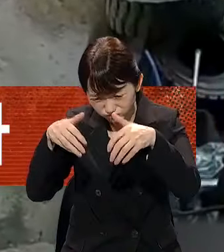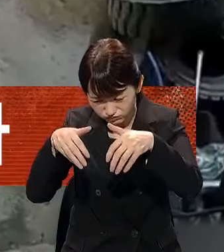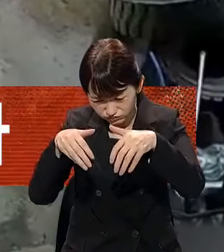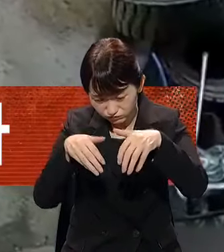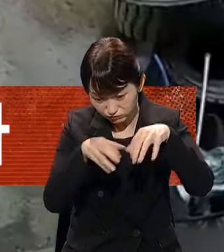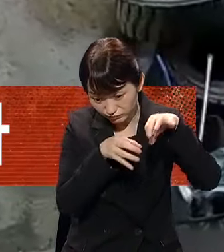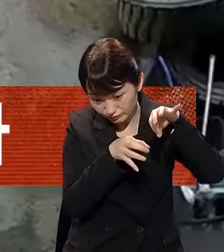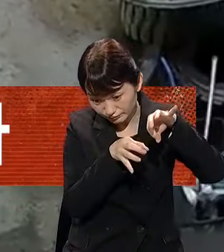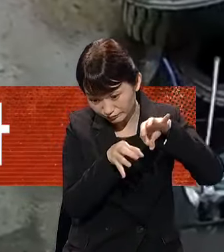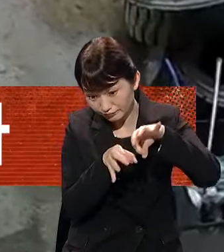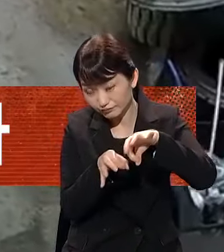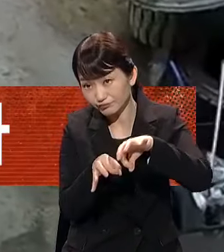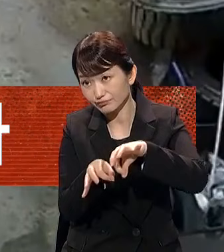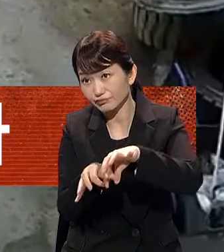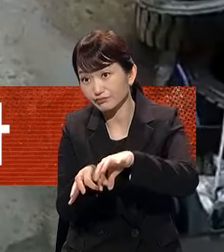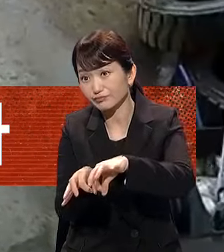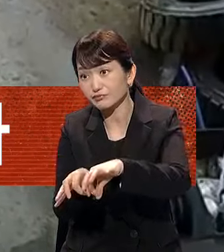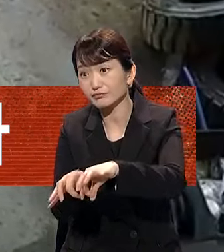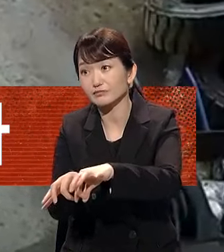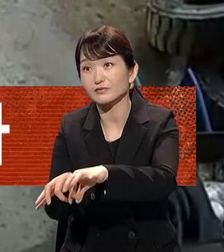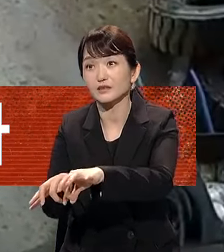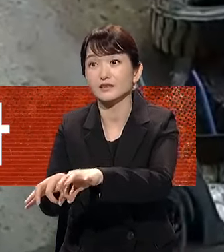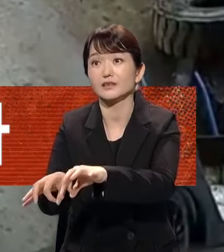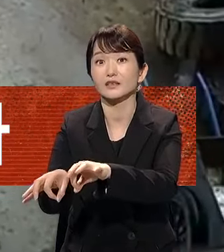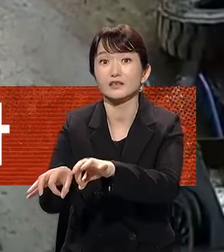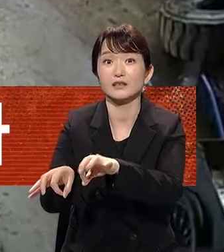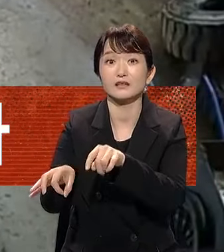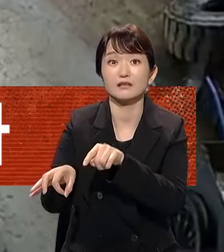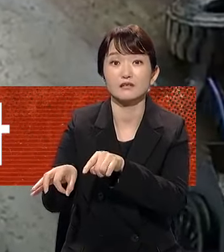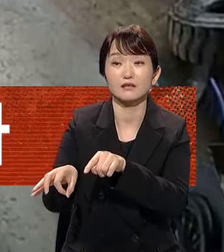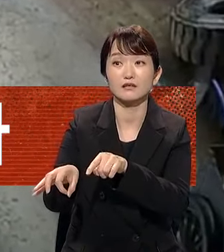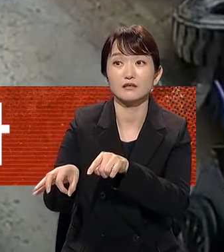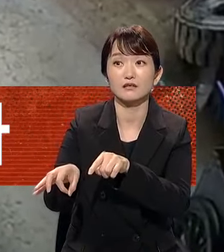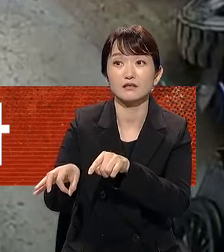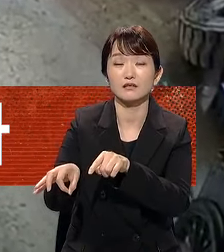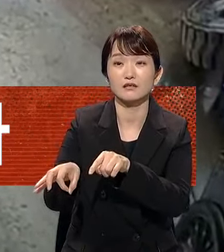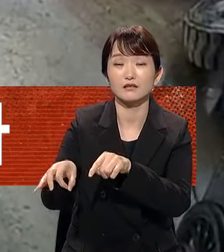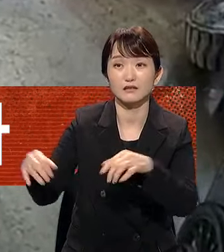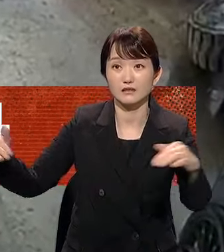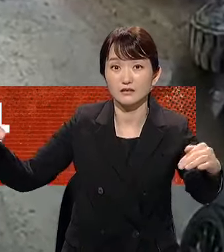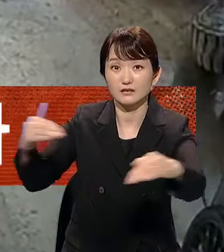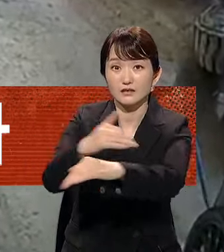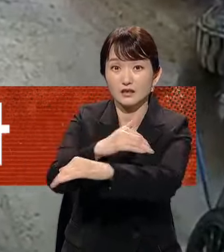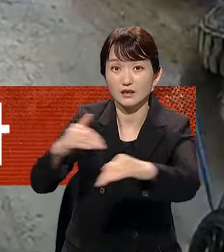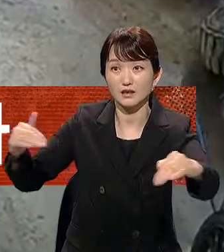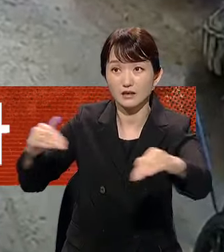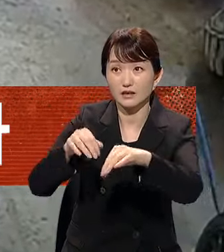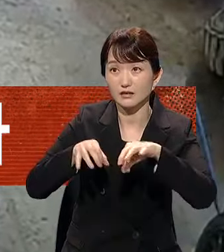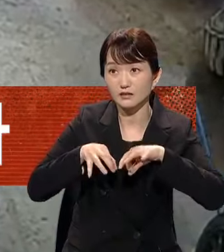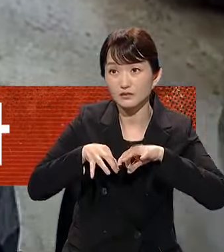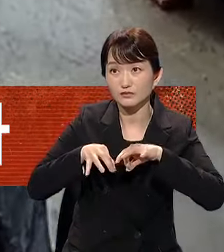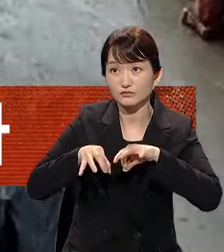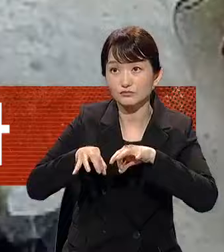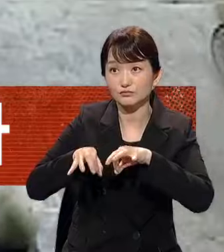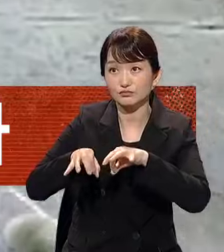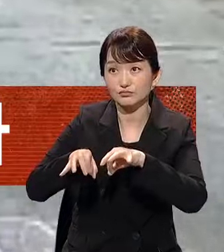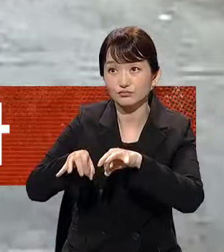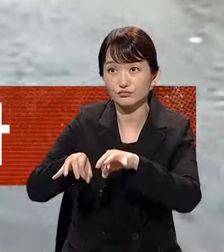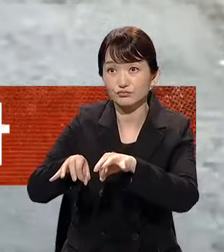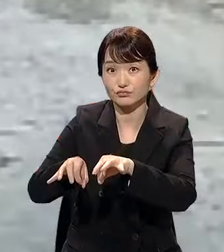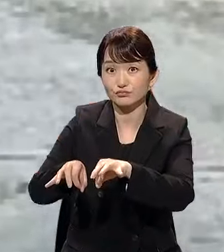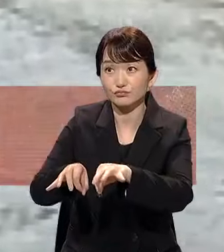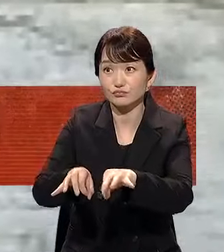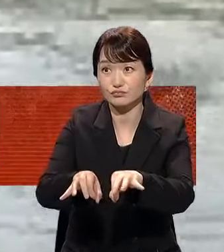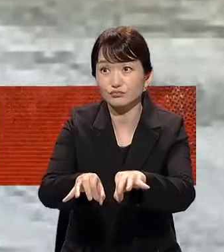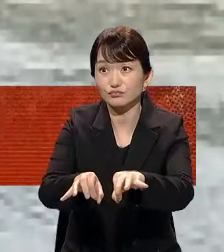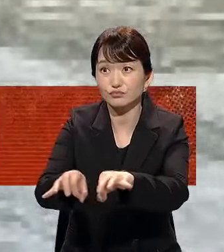내리막길에 가속도가 붙어서 멈추지 않고 미끄러지는데요. 결국 차가 지나다니는 위험천만한 도로 한복판까지 가고 맙니다. 이